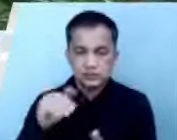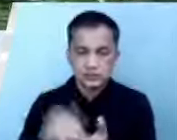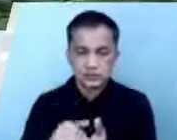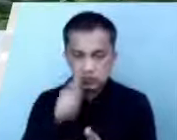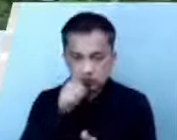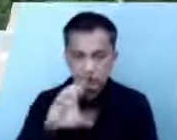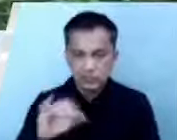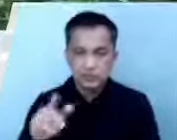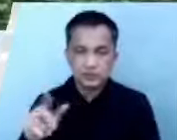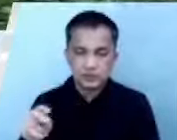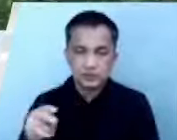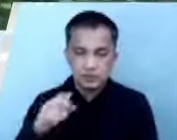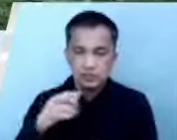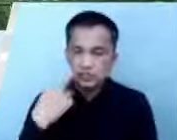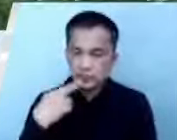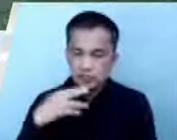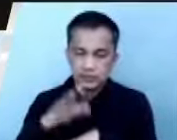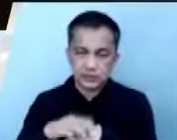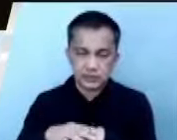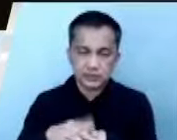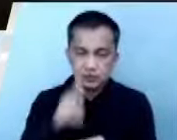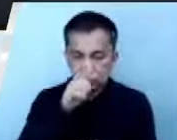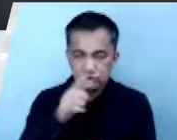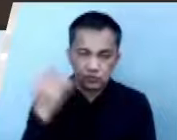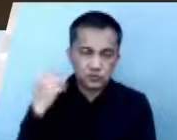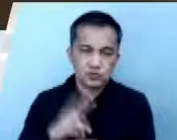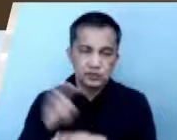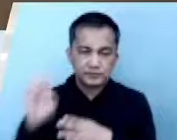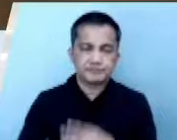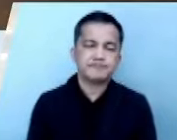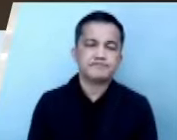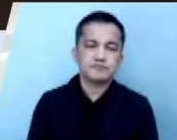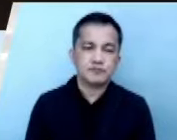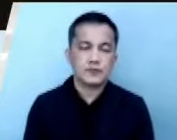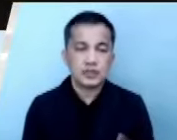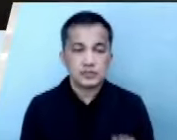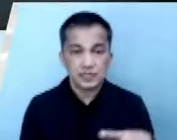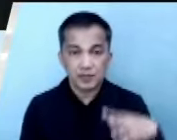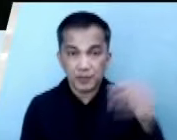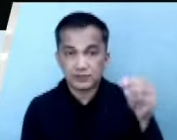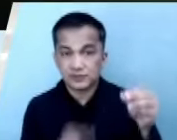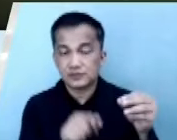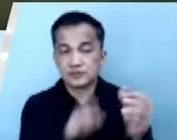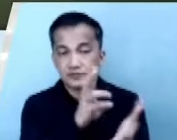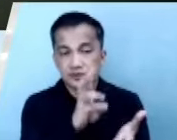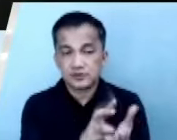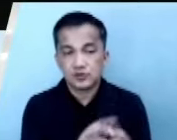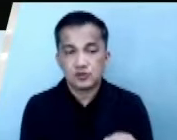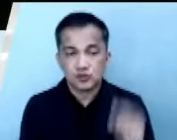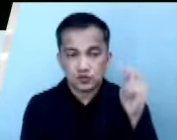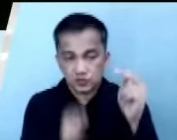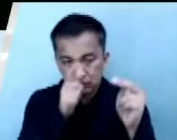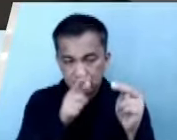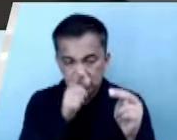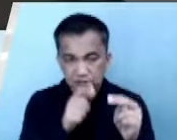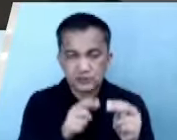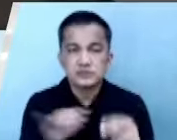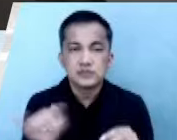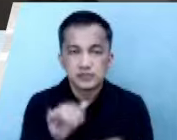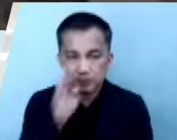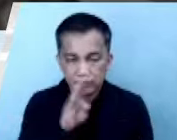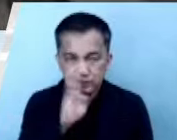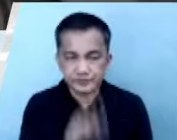red alert status ng Luzon Grid nitong weekend. Hindi rin ligtas sa brownout ang bahagi ng Northern Luzon pati ng Bicol Region.